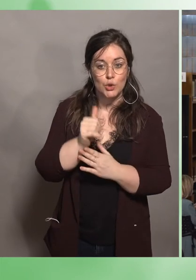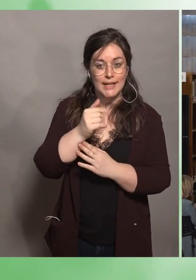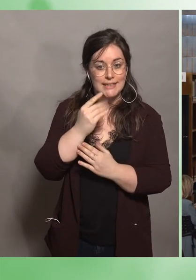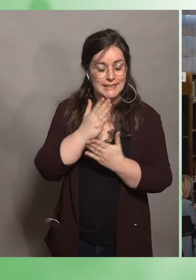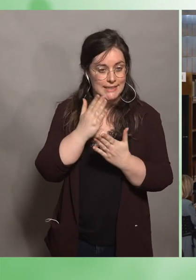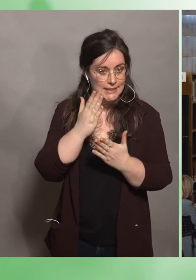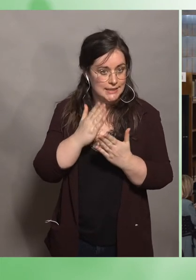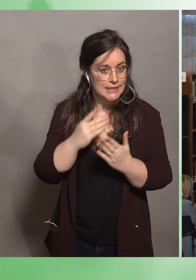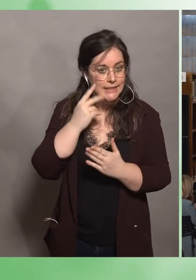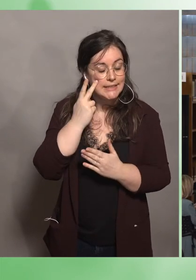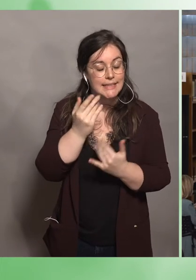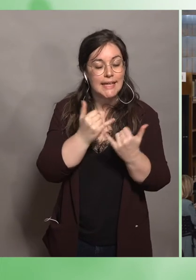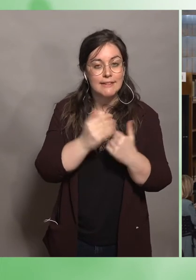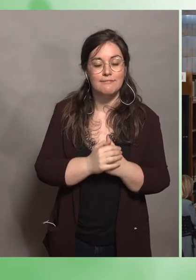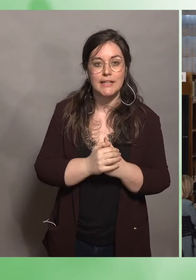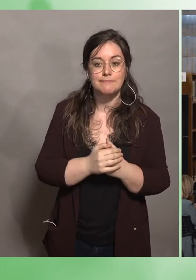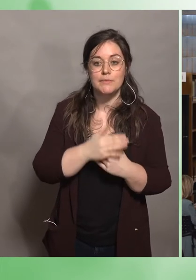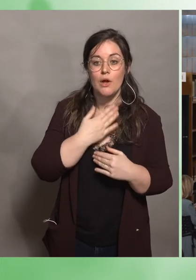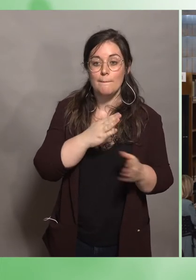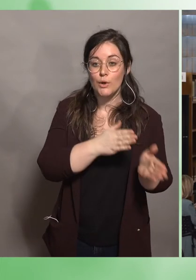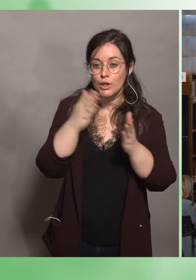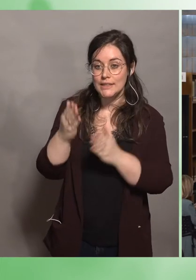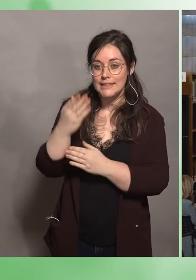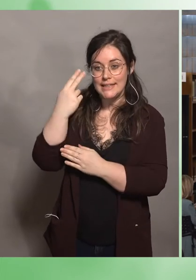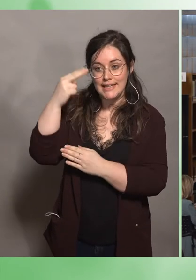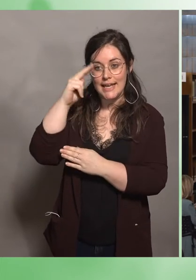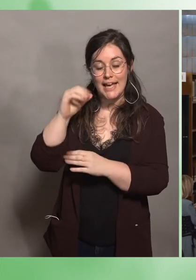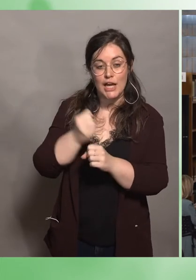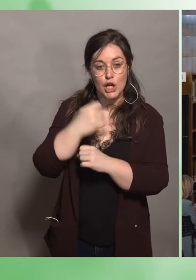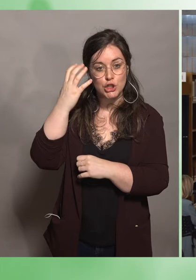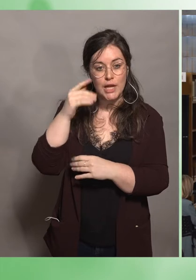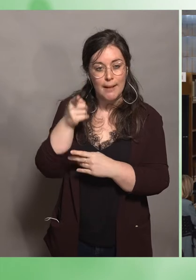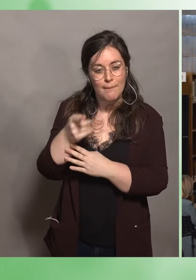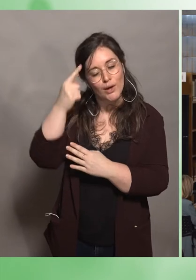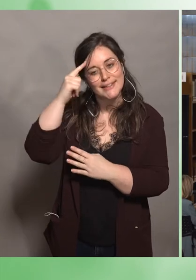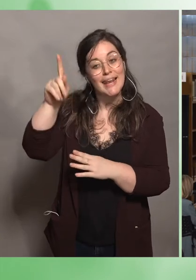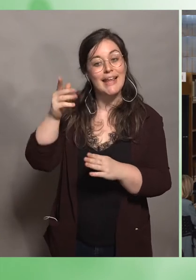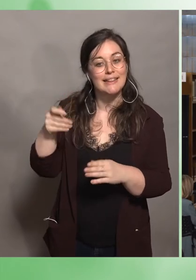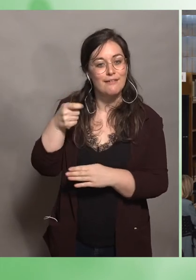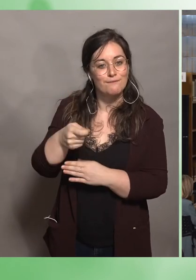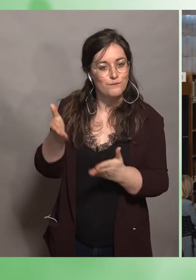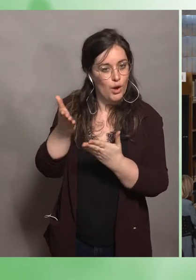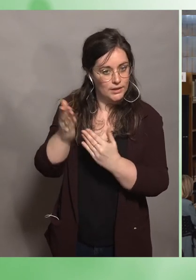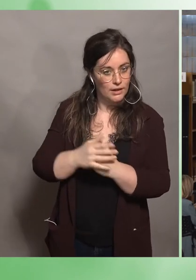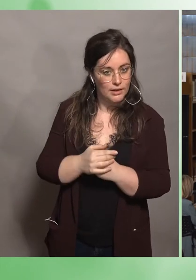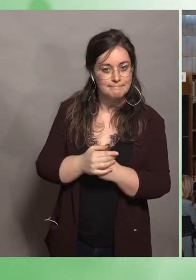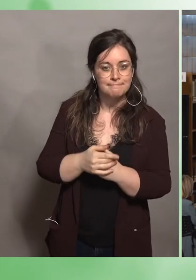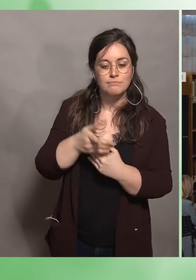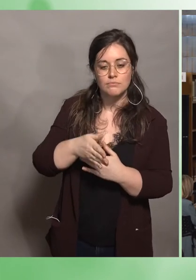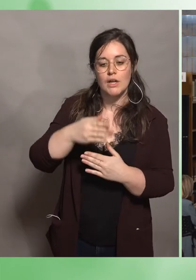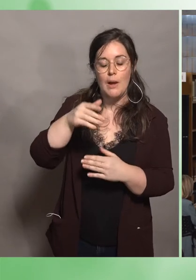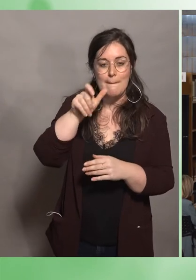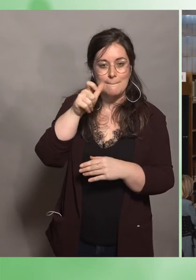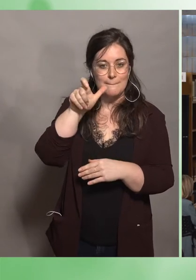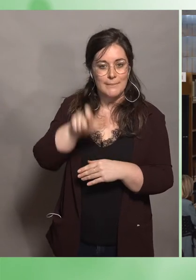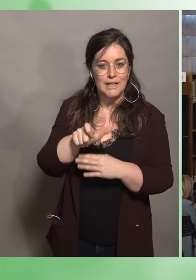Wie. Ich möchte in der Reihe weitergehen an Sie, Herr Steinbauer. Sie sind ja der Talenteförderer, wie es so schön heißt, im Personalmanagement